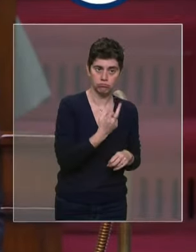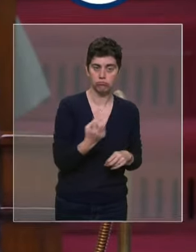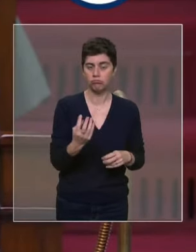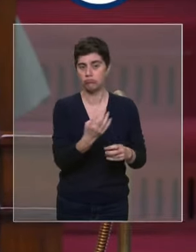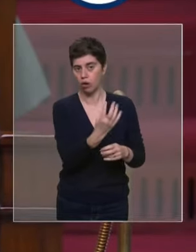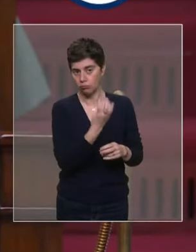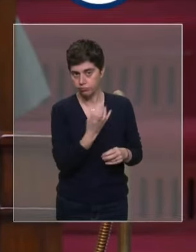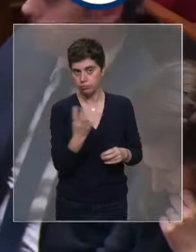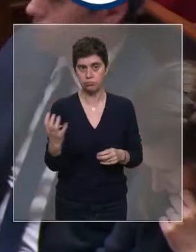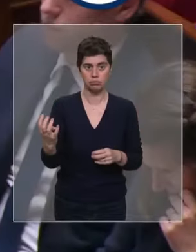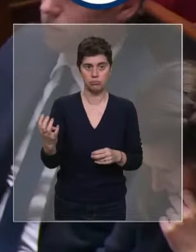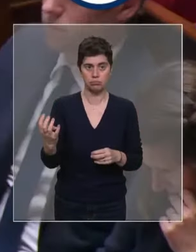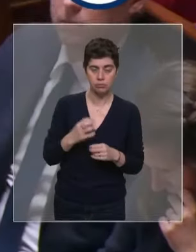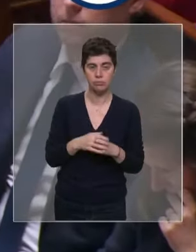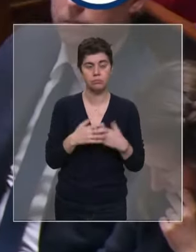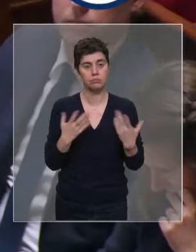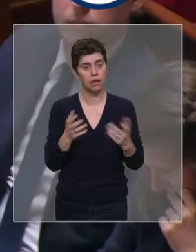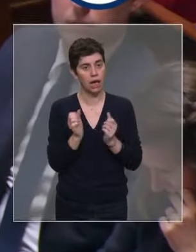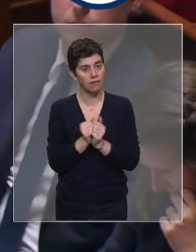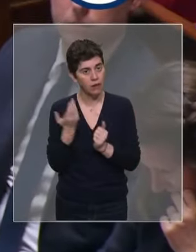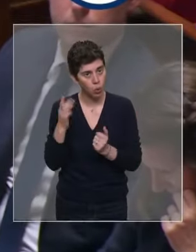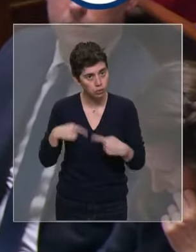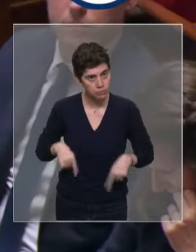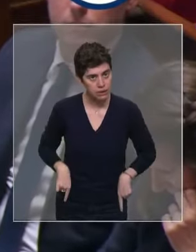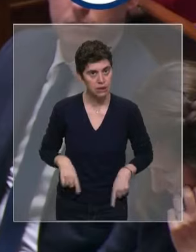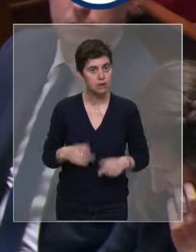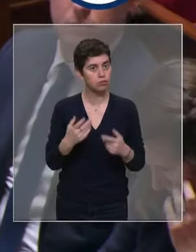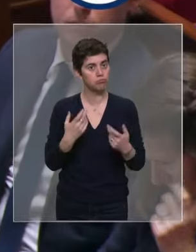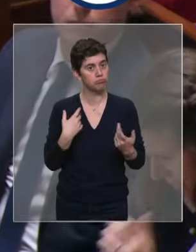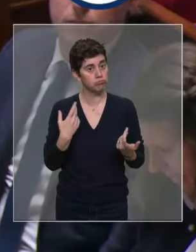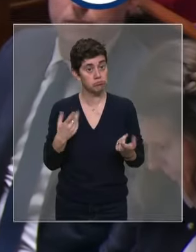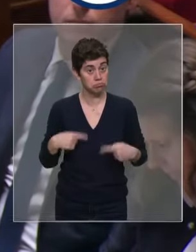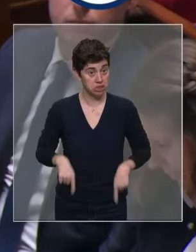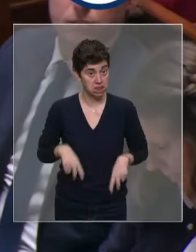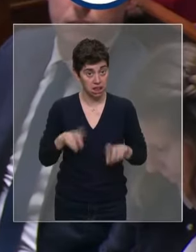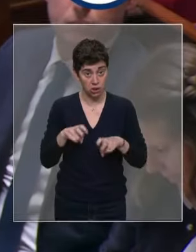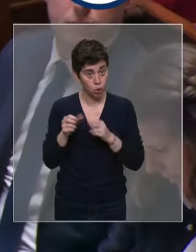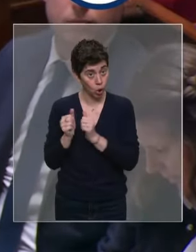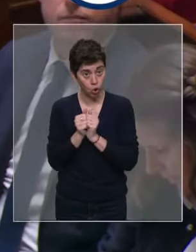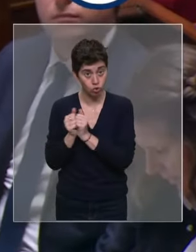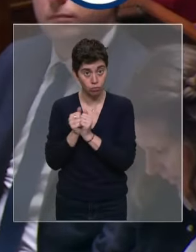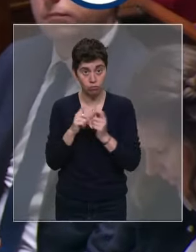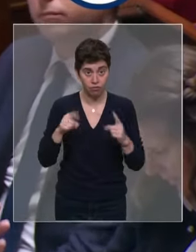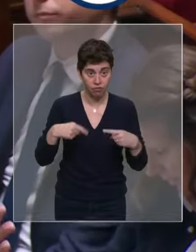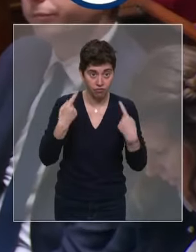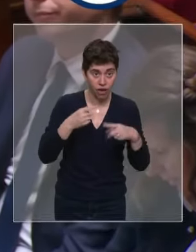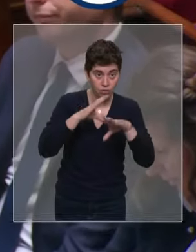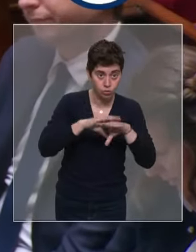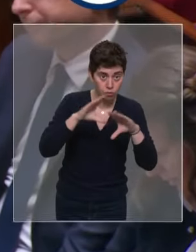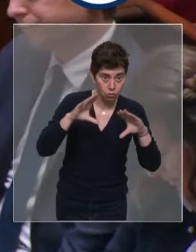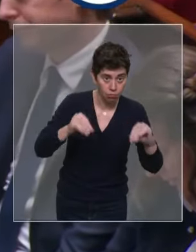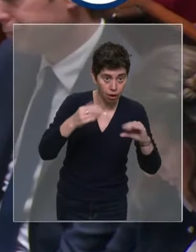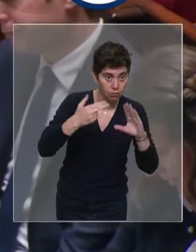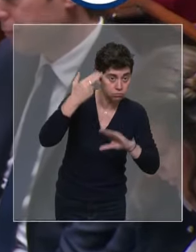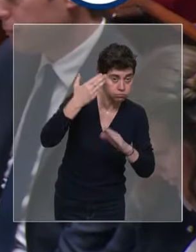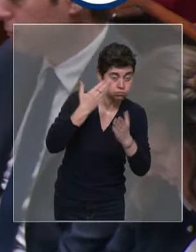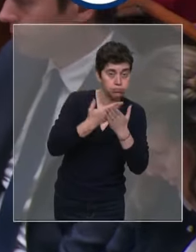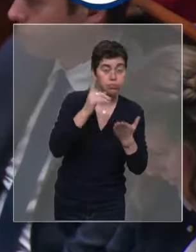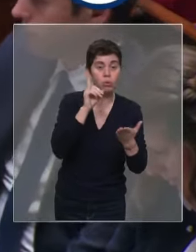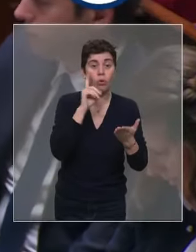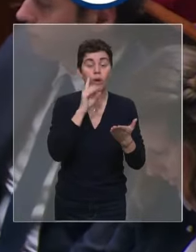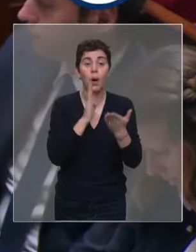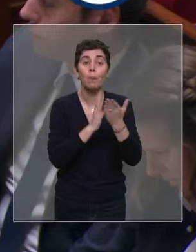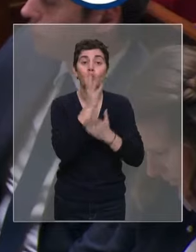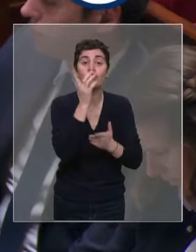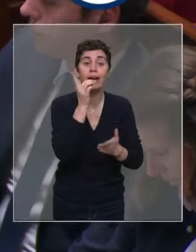Agnès Pannier-Runacher, avec Marc Fesneau dans le cadre de déplacement dans le Pas-de-Calais, compte tenu du fait que le projet est à Dunkerque,